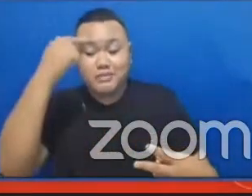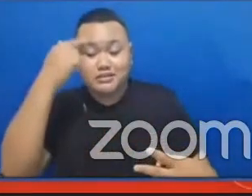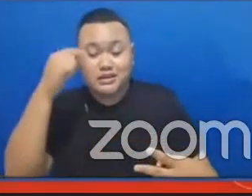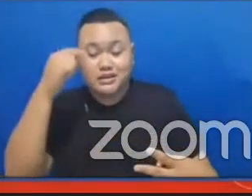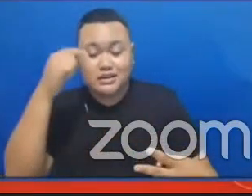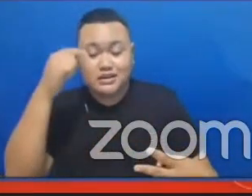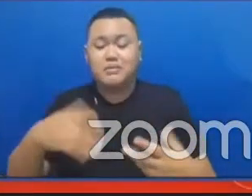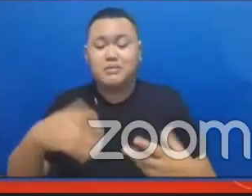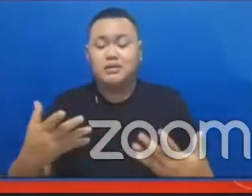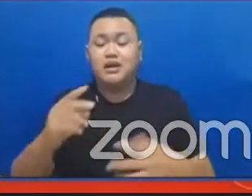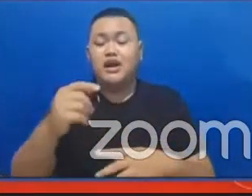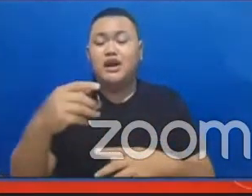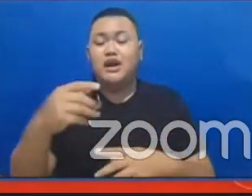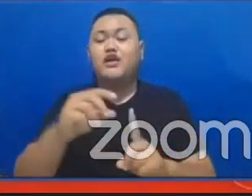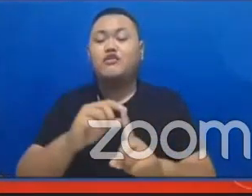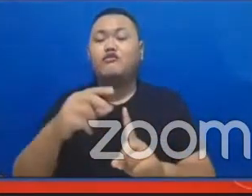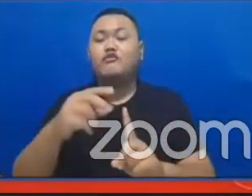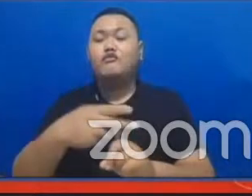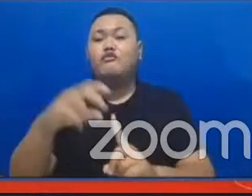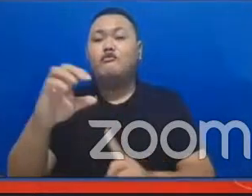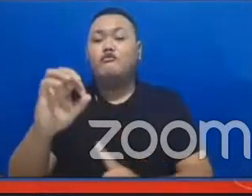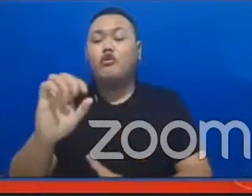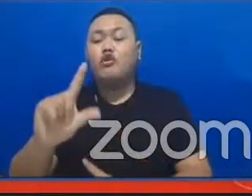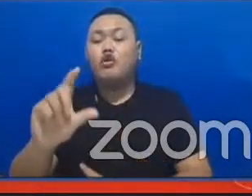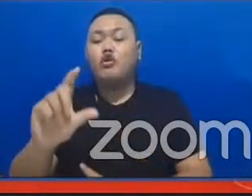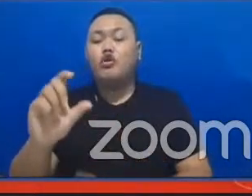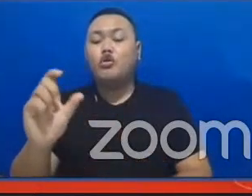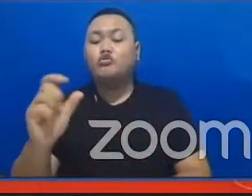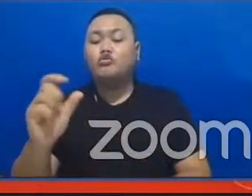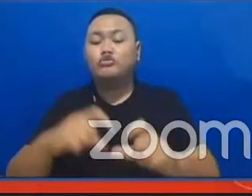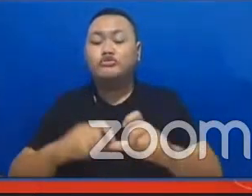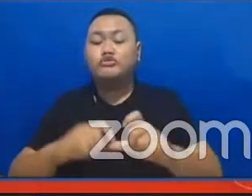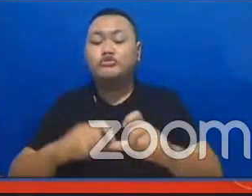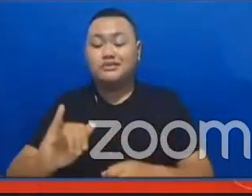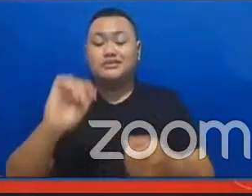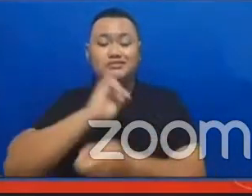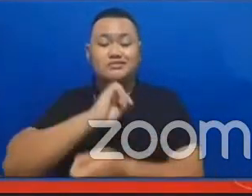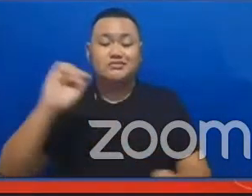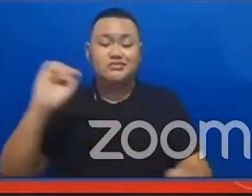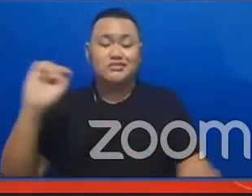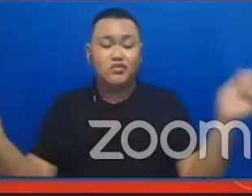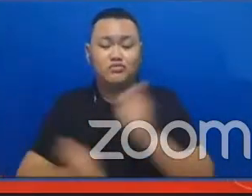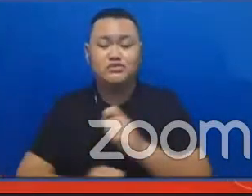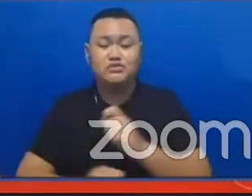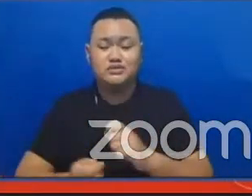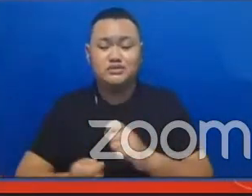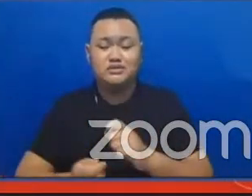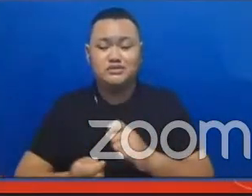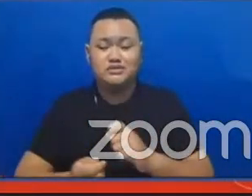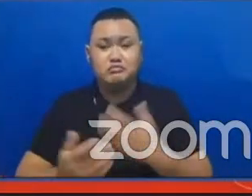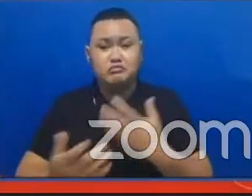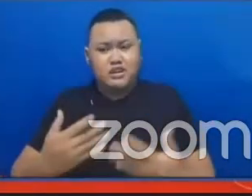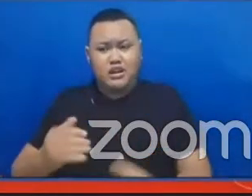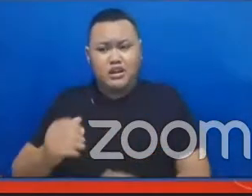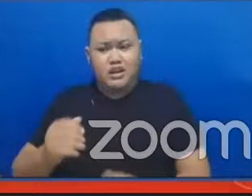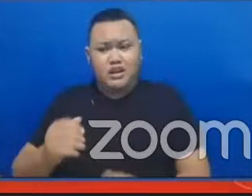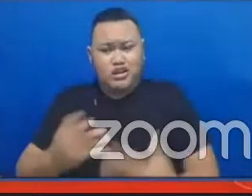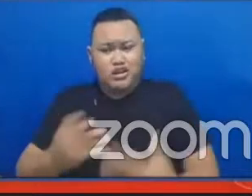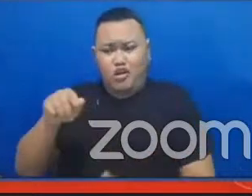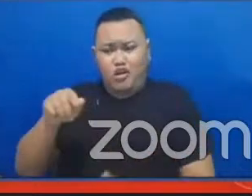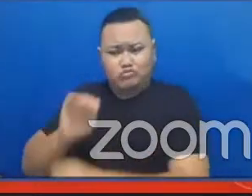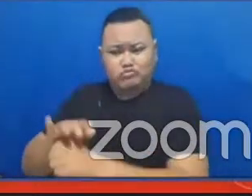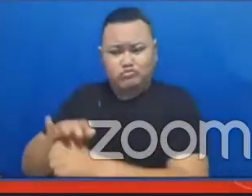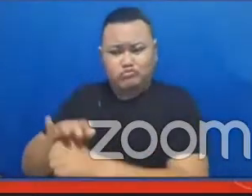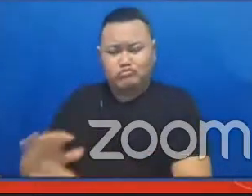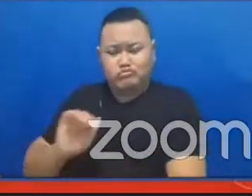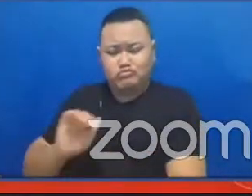revolusi industri 4.0. Jadi mungkin saja seandainya tidak ada COVID, maka kita tidak dipaksa masuk